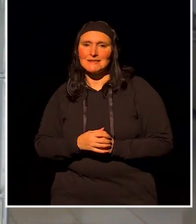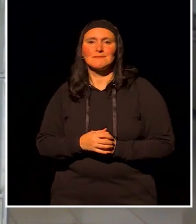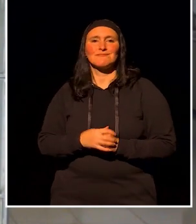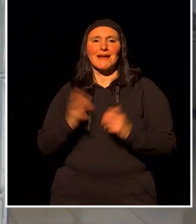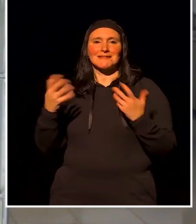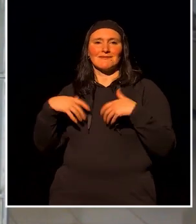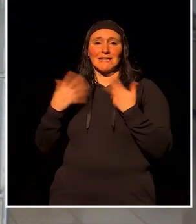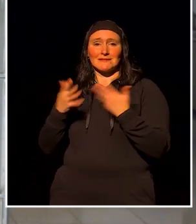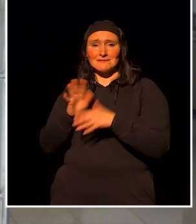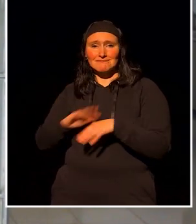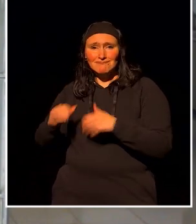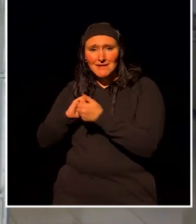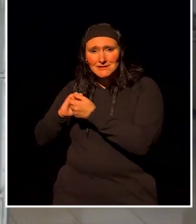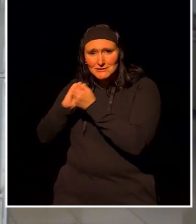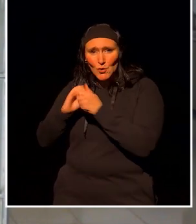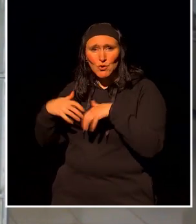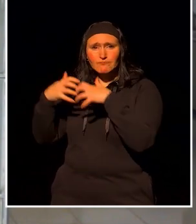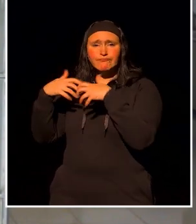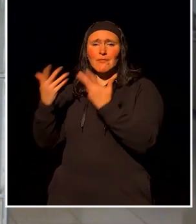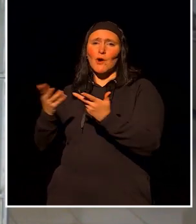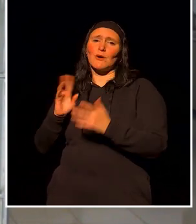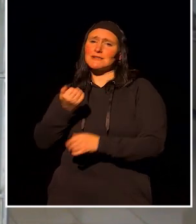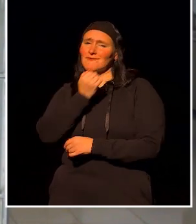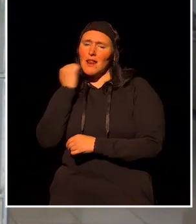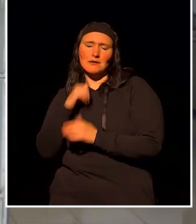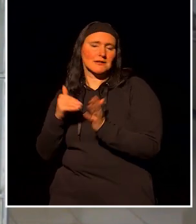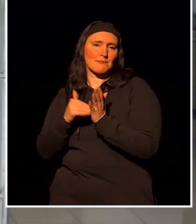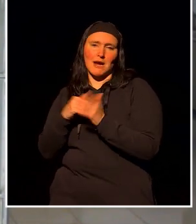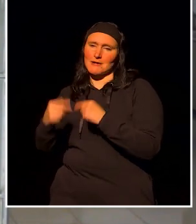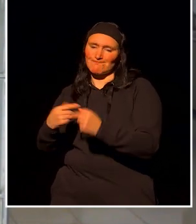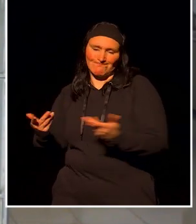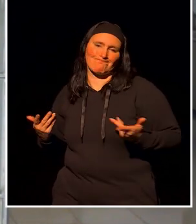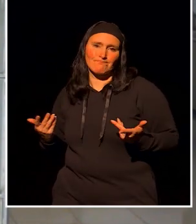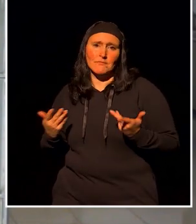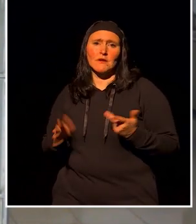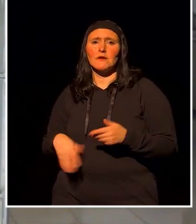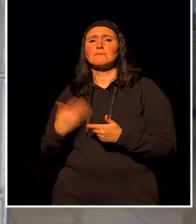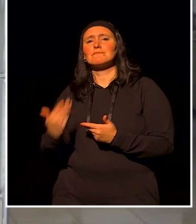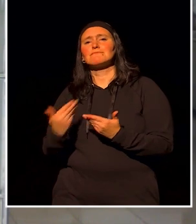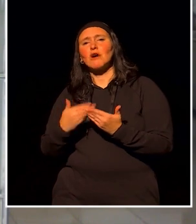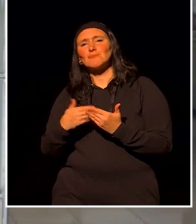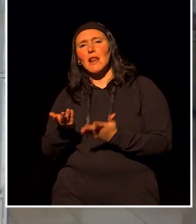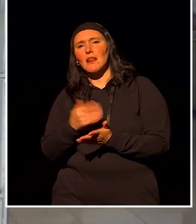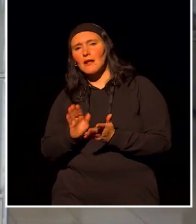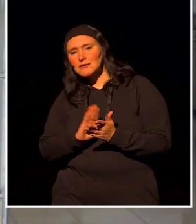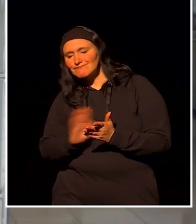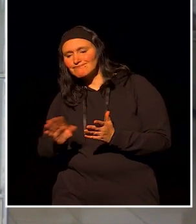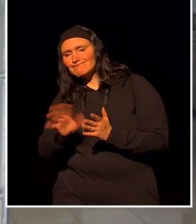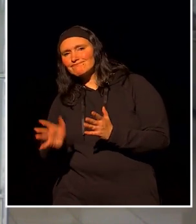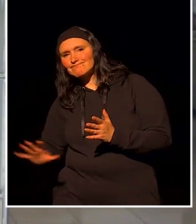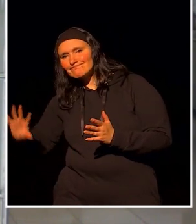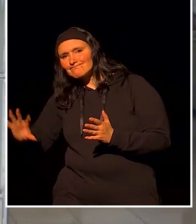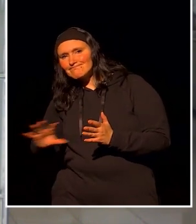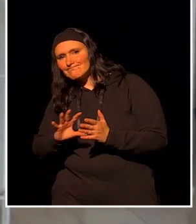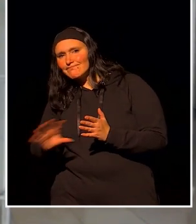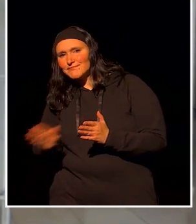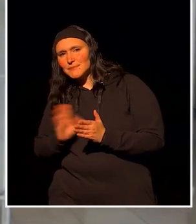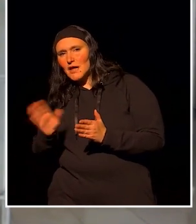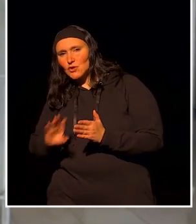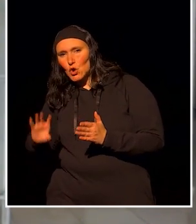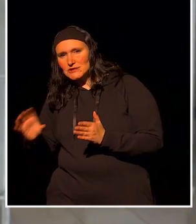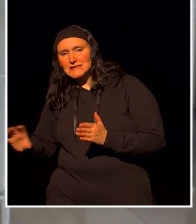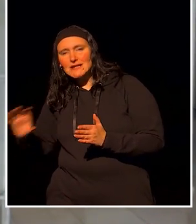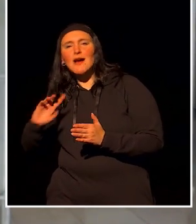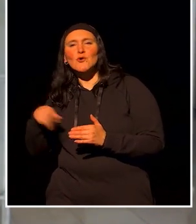Prozesse, die auch mit Gewalt ablaufen. Vor allen Dingen hier im Nahen Osten, wo, sagen wir mal, der Prozess der